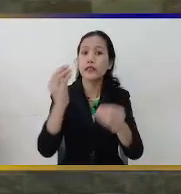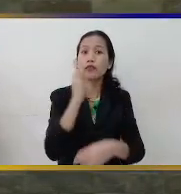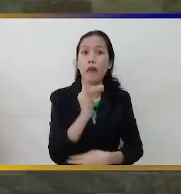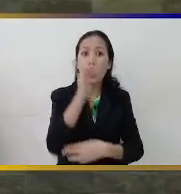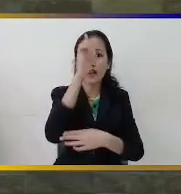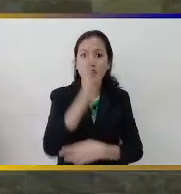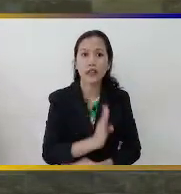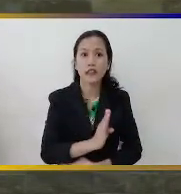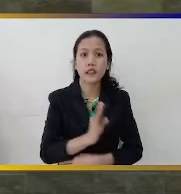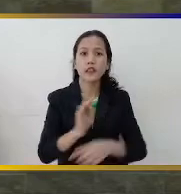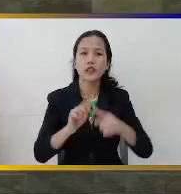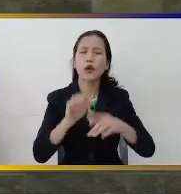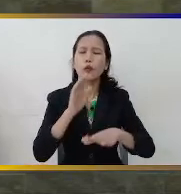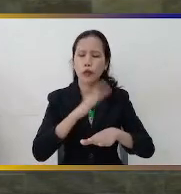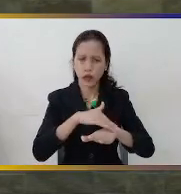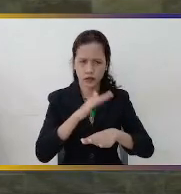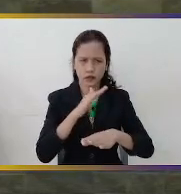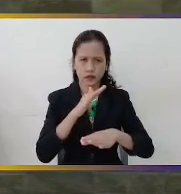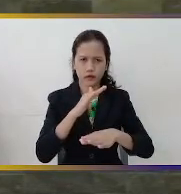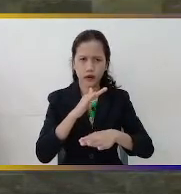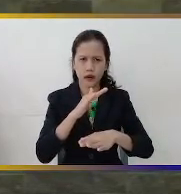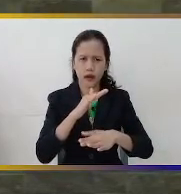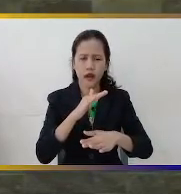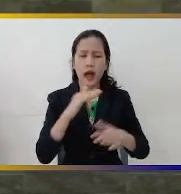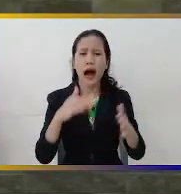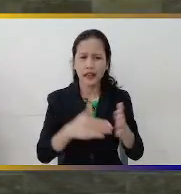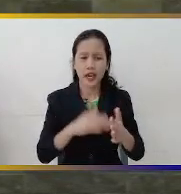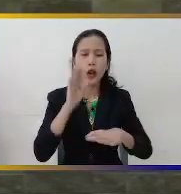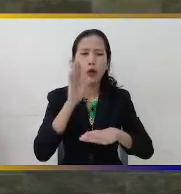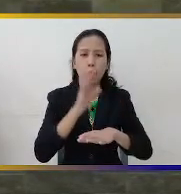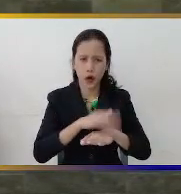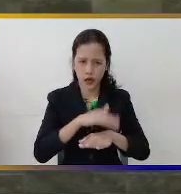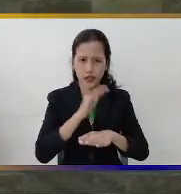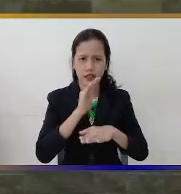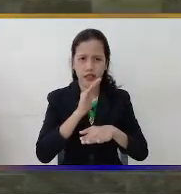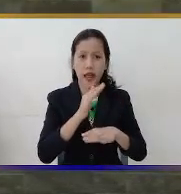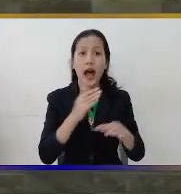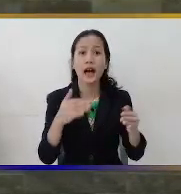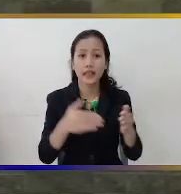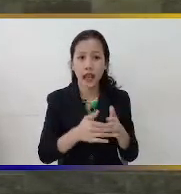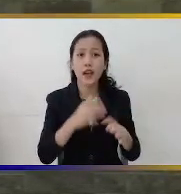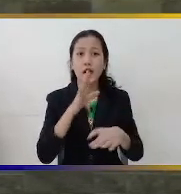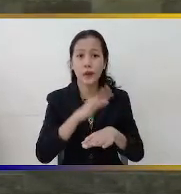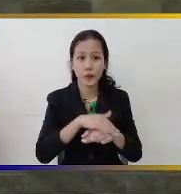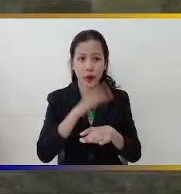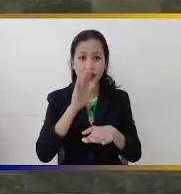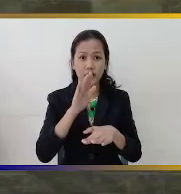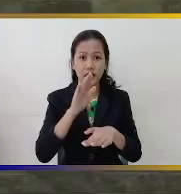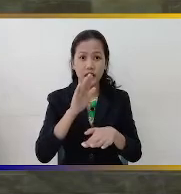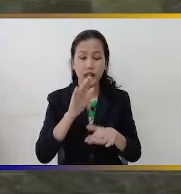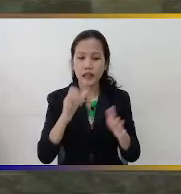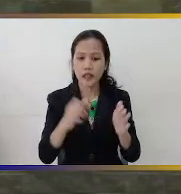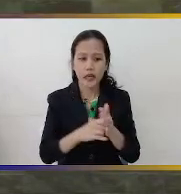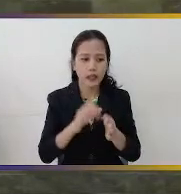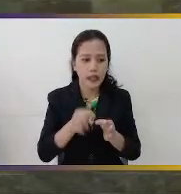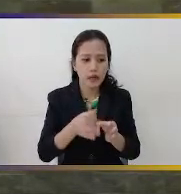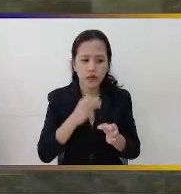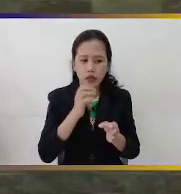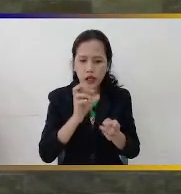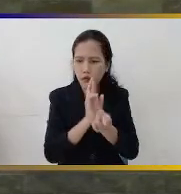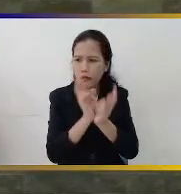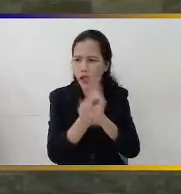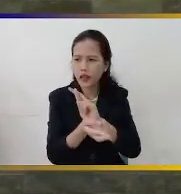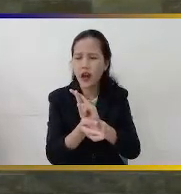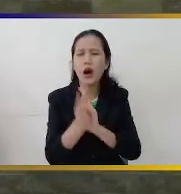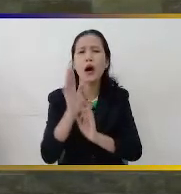kapag hindi sila tumigil, sigurado may kalalagyan sila sa kamay ng Diyos. Kaya nga po dito, ang sabi ni Prophet Micah,